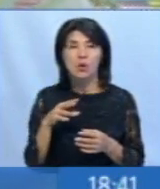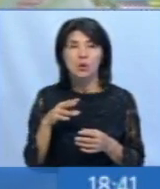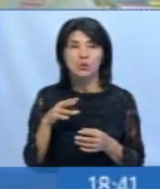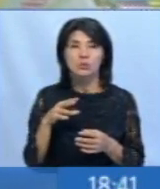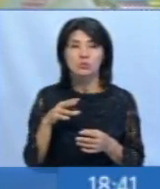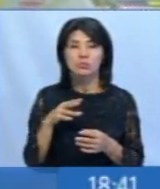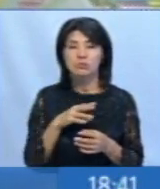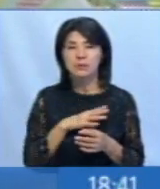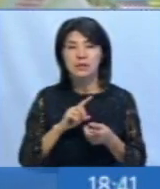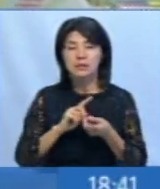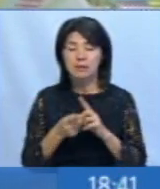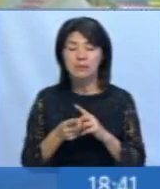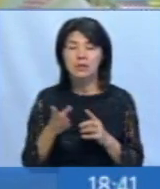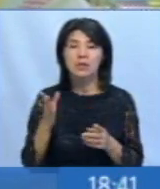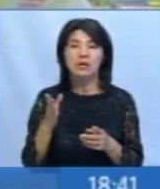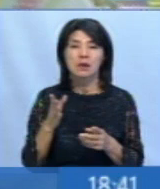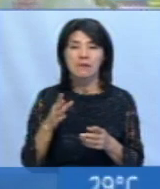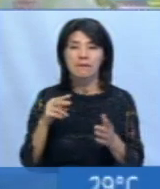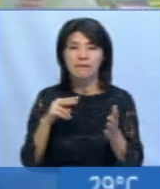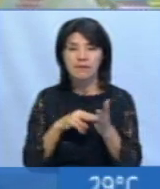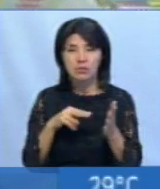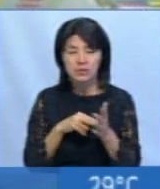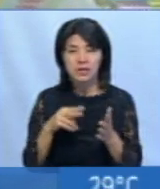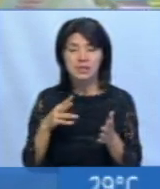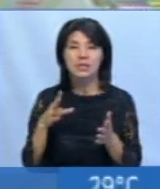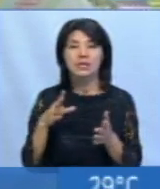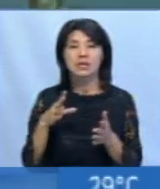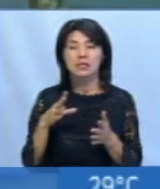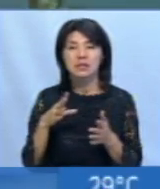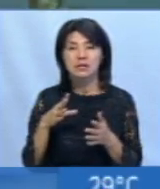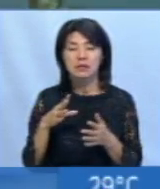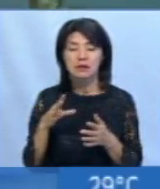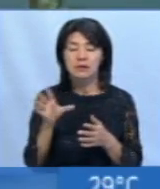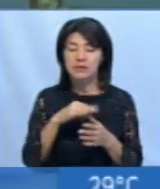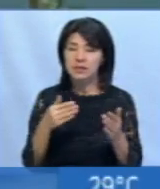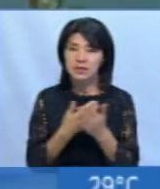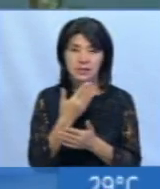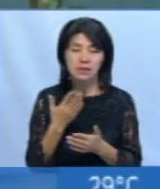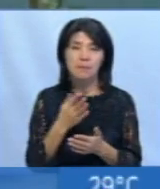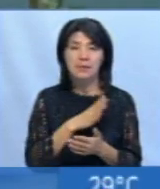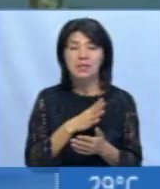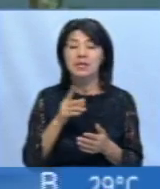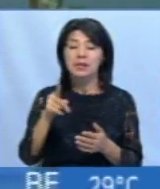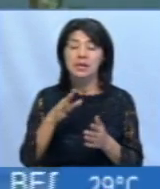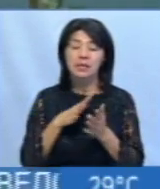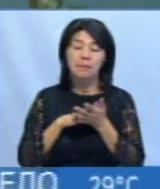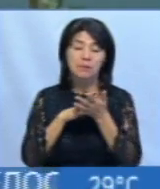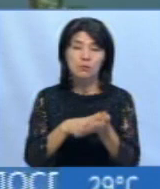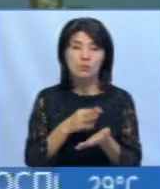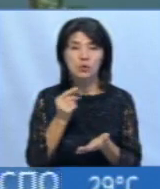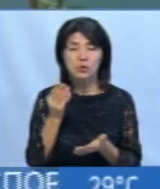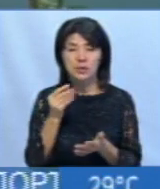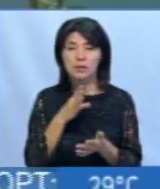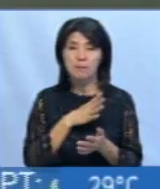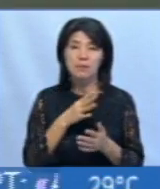замена выключателей, розеток, обновлены щитовые. Всего на эти цели из бюджета выделили свыше 42 миллионов